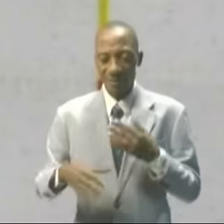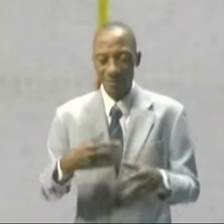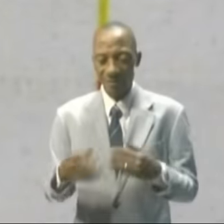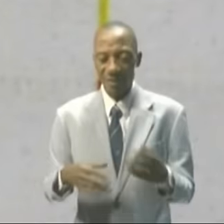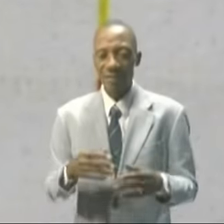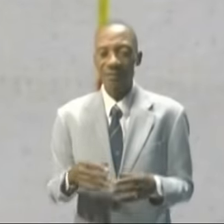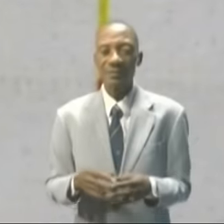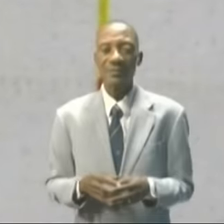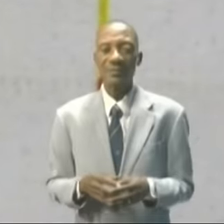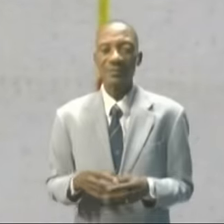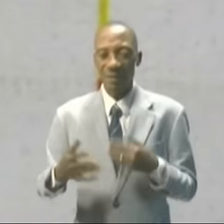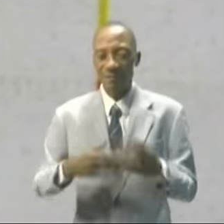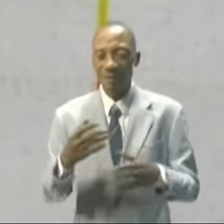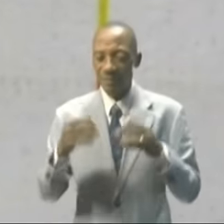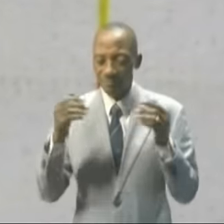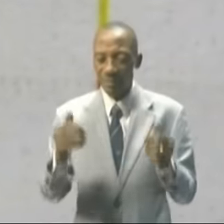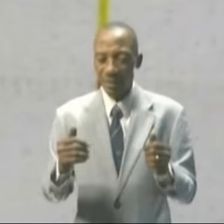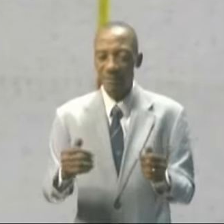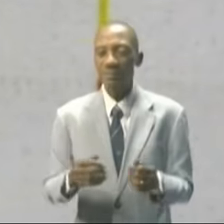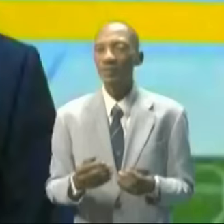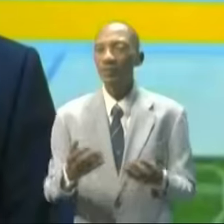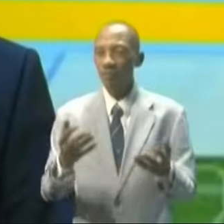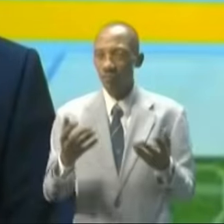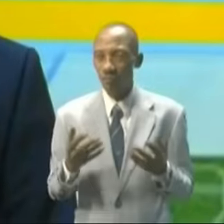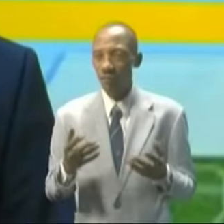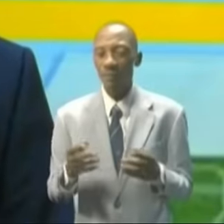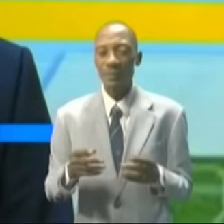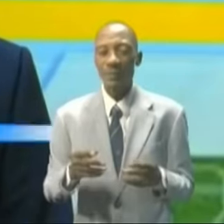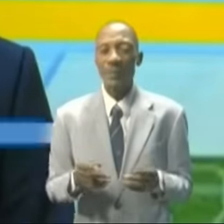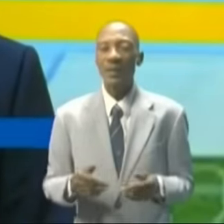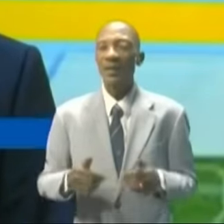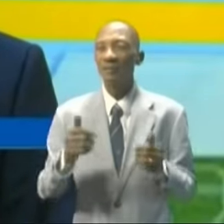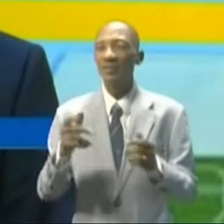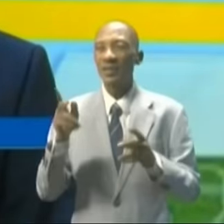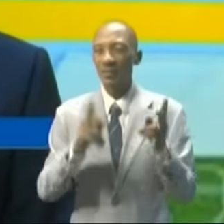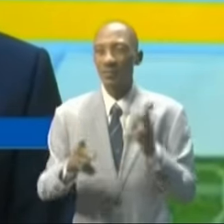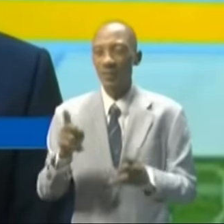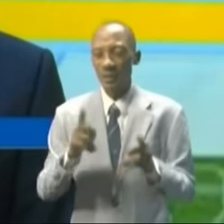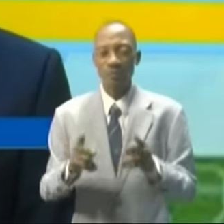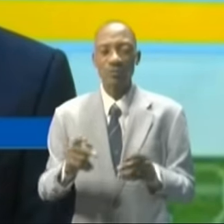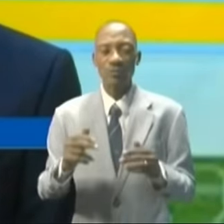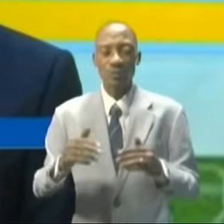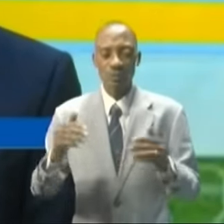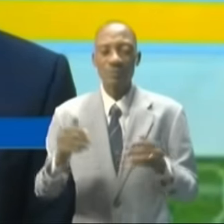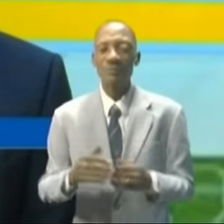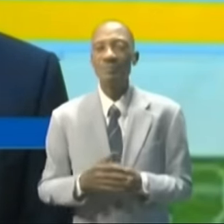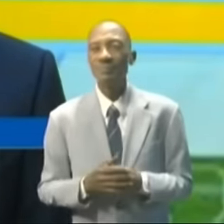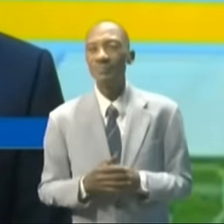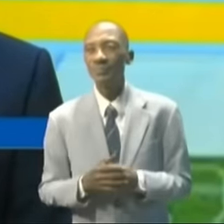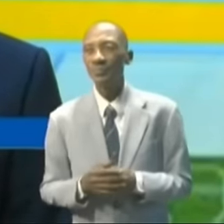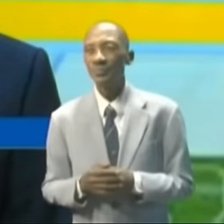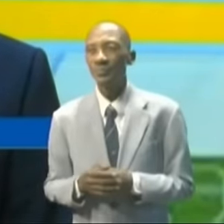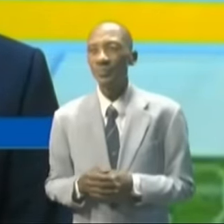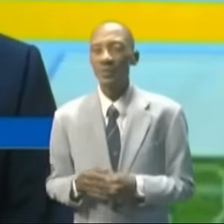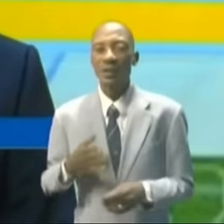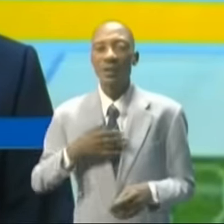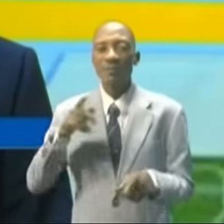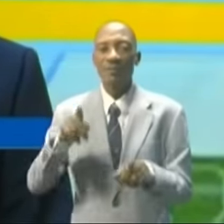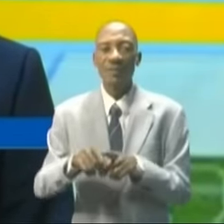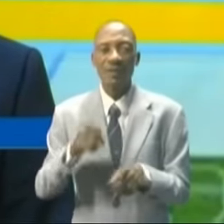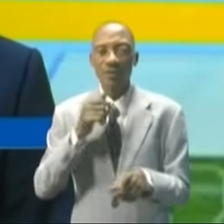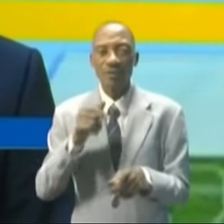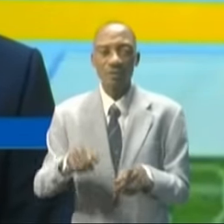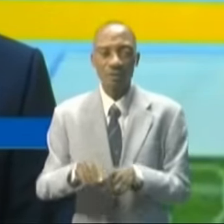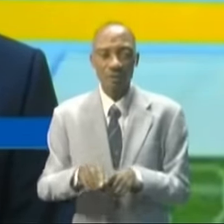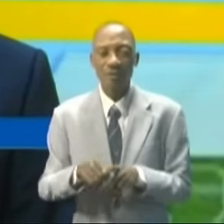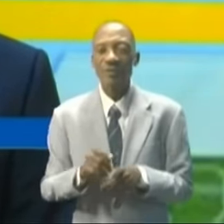et de confiance lui a été réservé. Merci, c'était Jean Kabuya qui avait placé le cordon